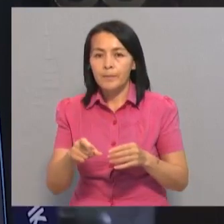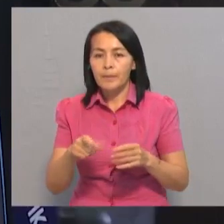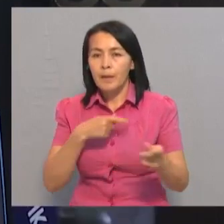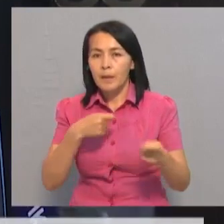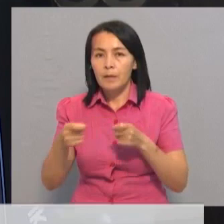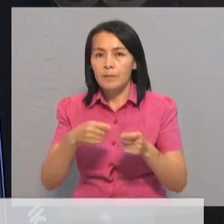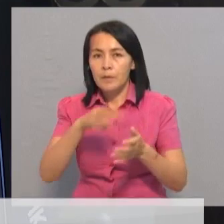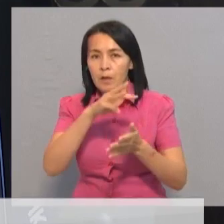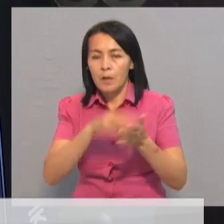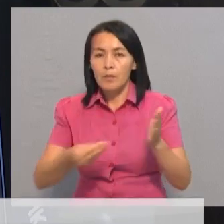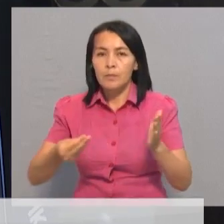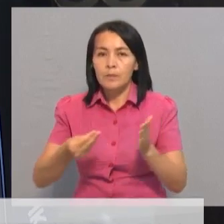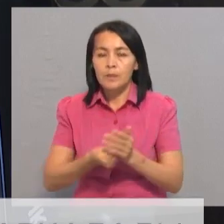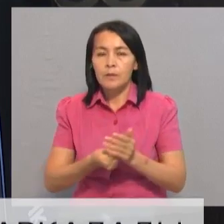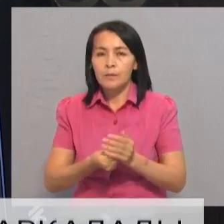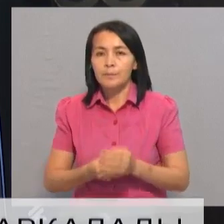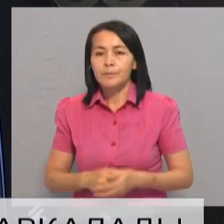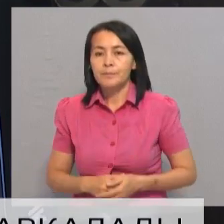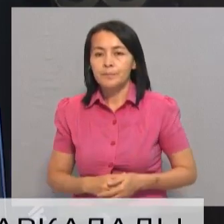әкімшілік айыппұл салынған.